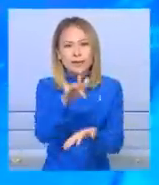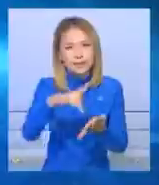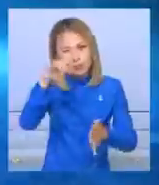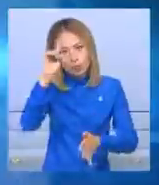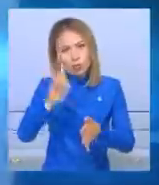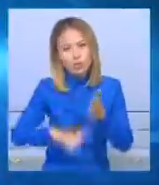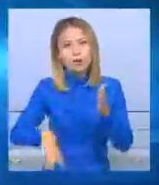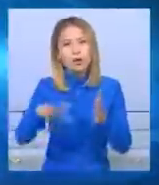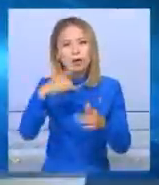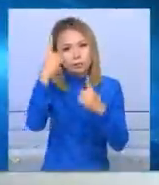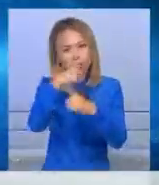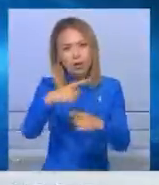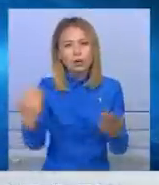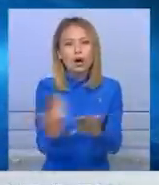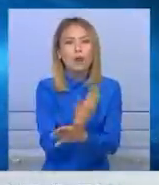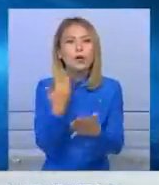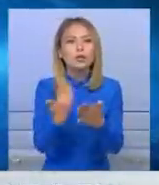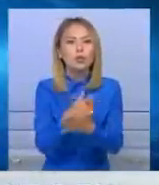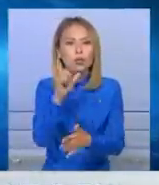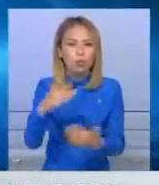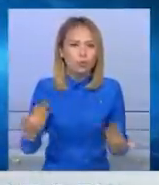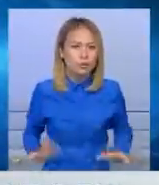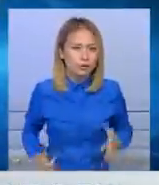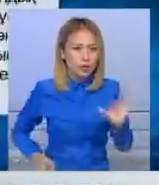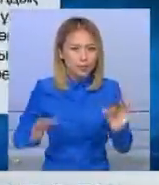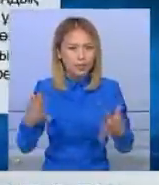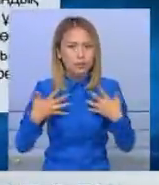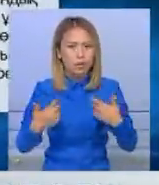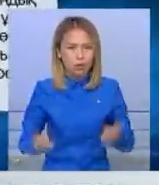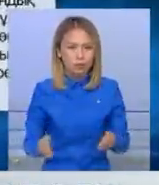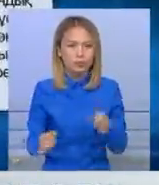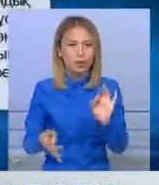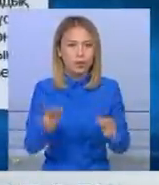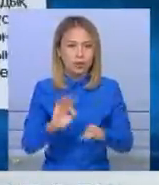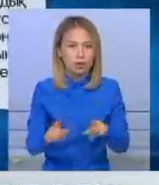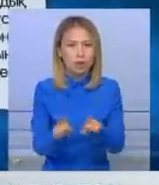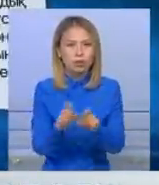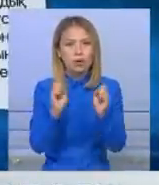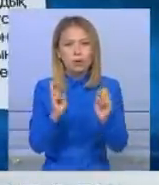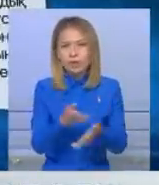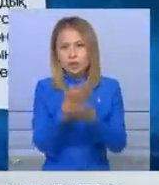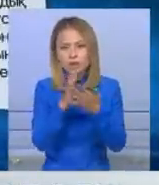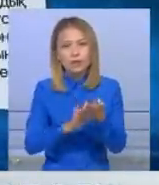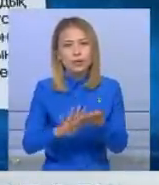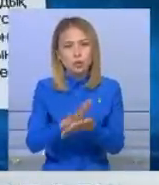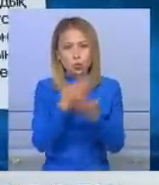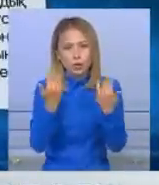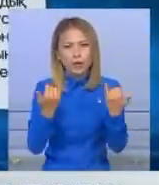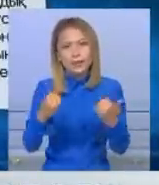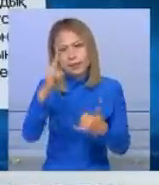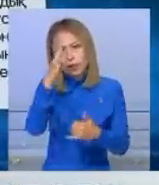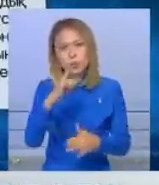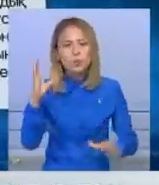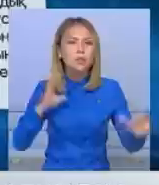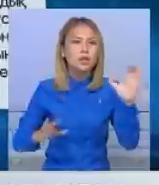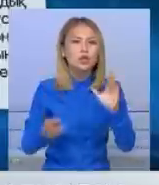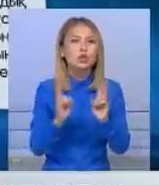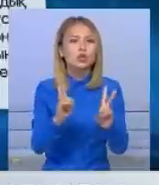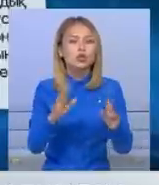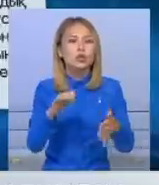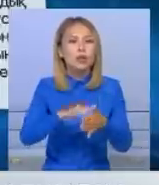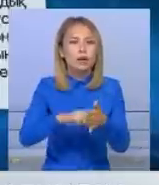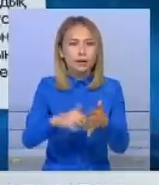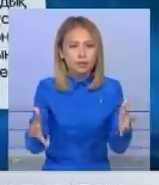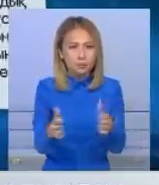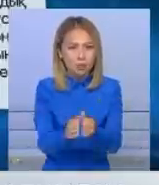аумағында. Сенімді көздерден алынған ақпарат бойынша олардың өмірі мен денсаулығына қауіп төніп тұрған жоқ дейді Жайнақов. Әзірге қазақстандық студенттердің